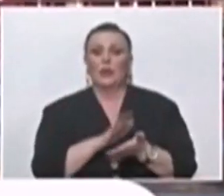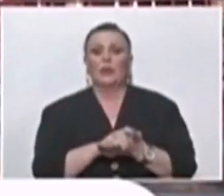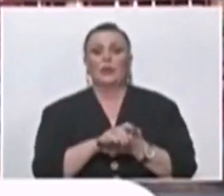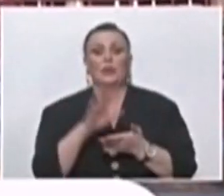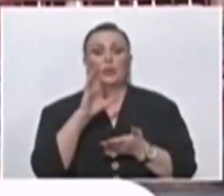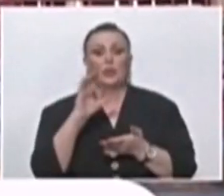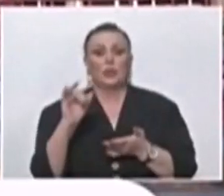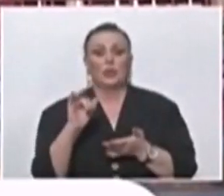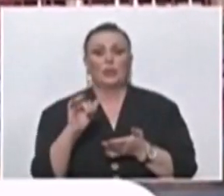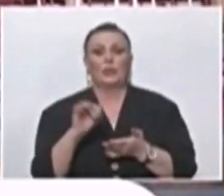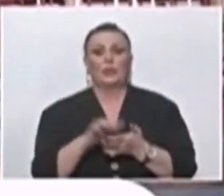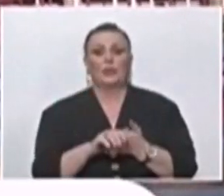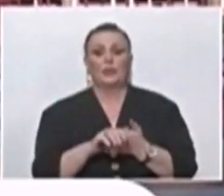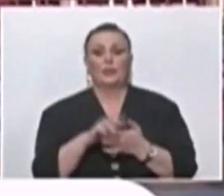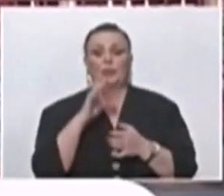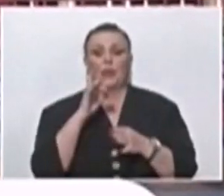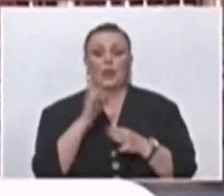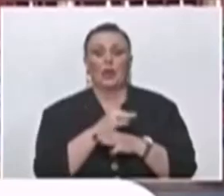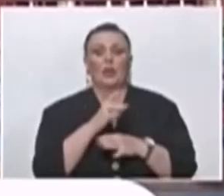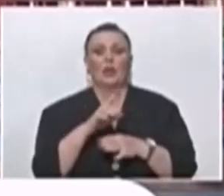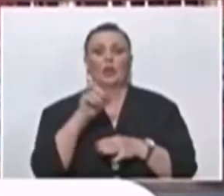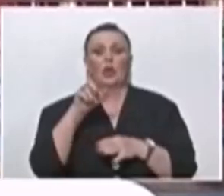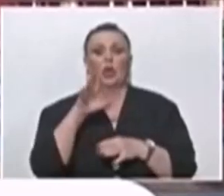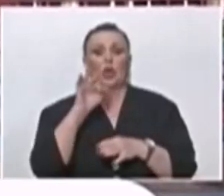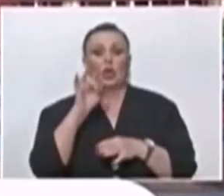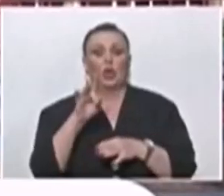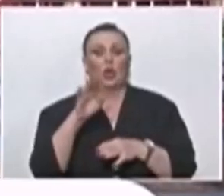su ilkin xlorlanma,